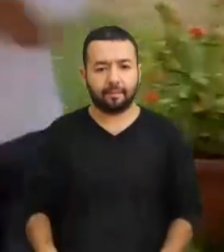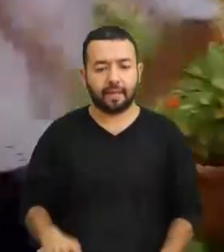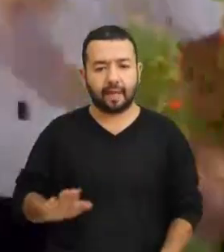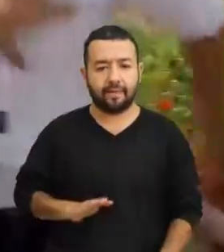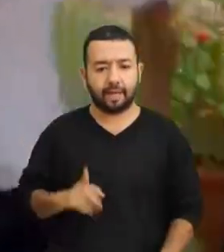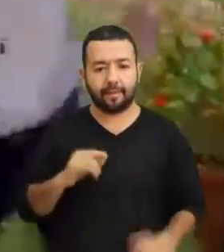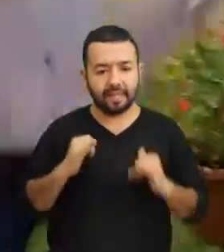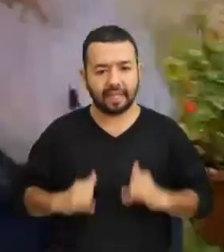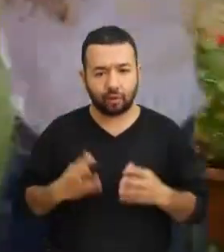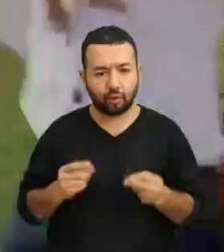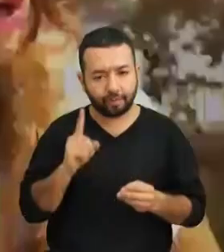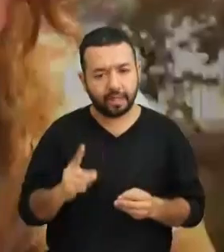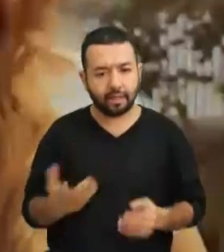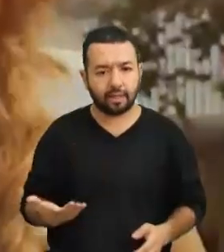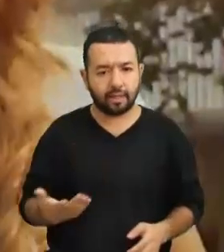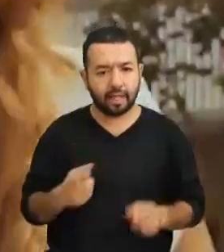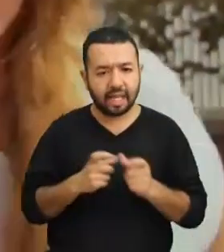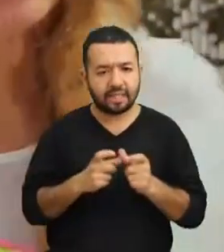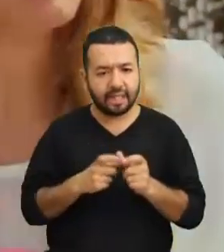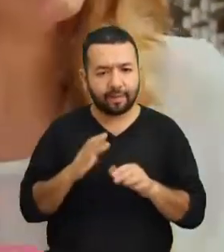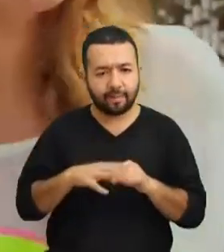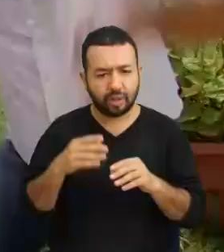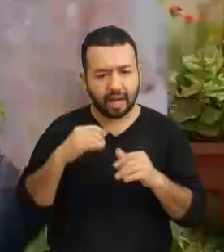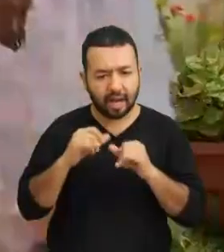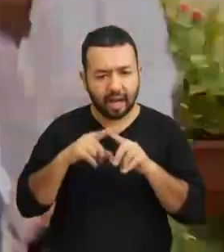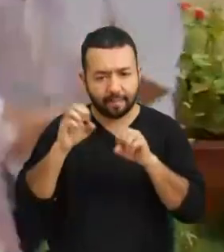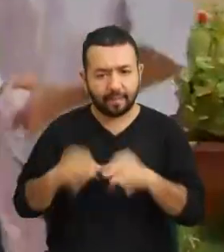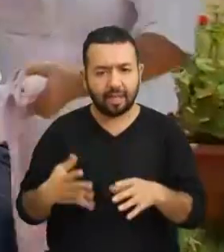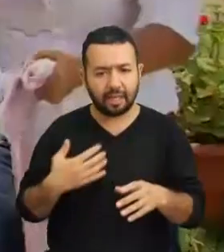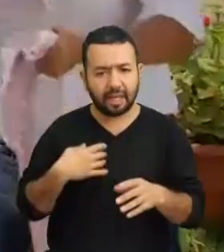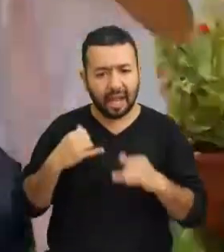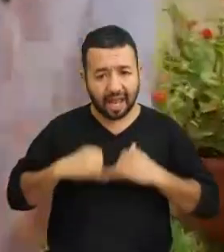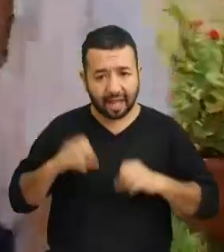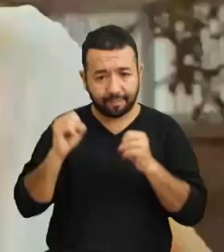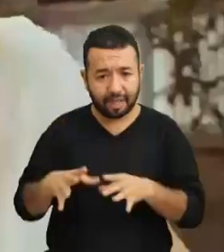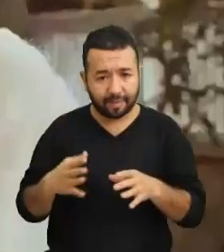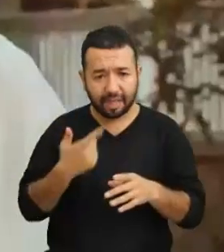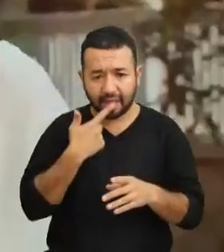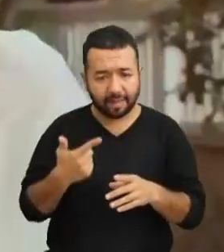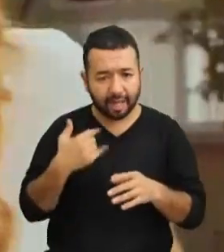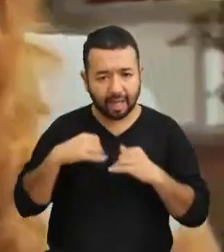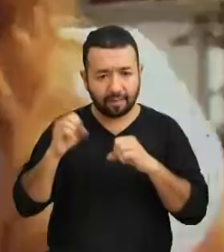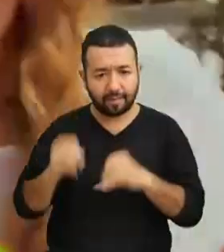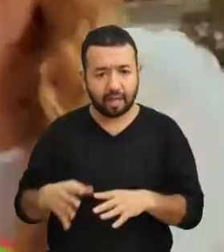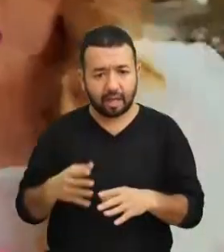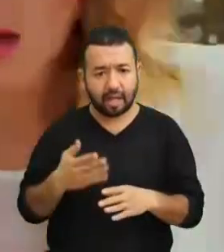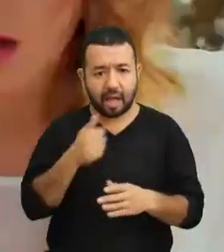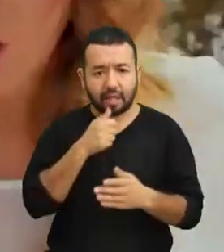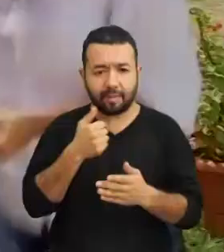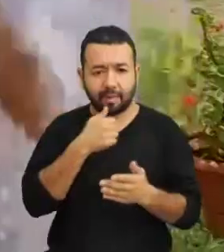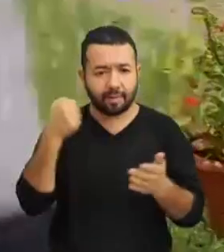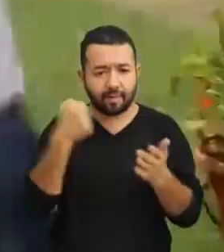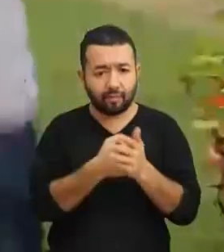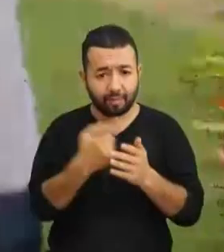Evladım sakin ol. Sakin ol. Ha, Sarp ne yapıyorsun? Rahat bırak Nurhan'ı. Bir demek rahat bırak ya. Bir demek rahat bırak. Ya adam babamı ezmiş,